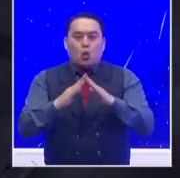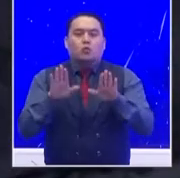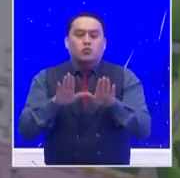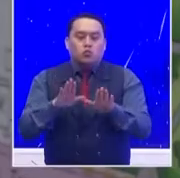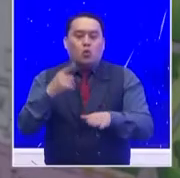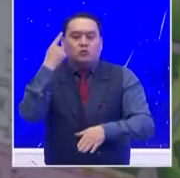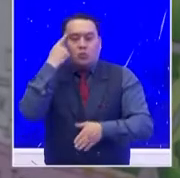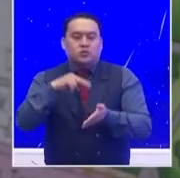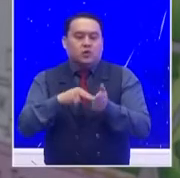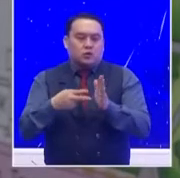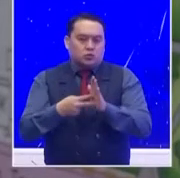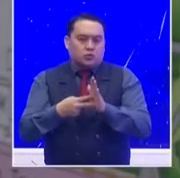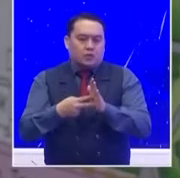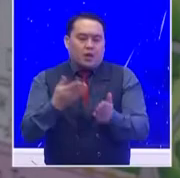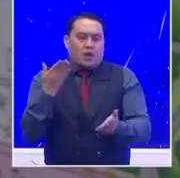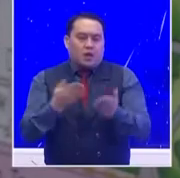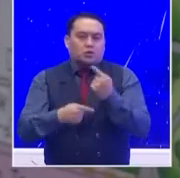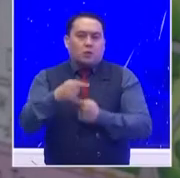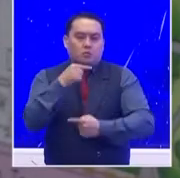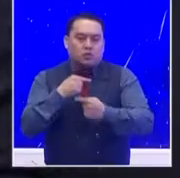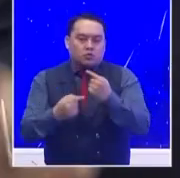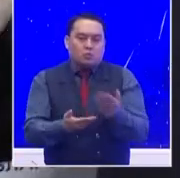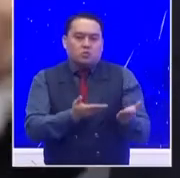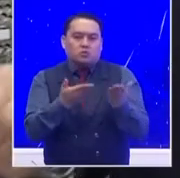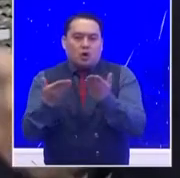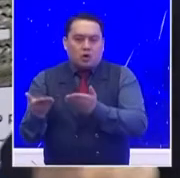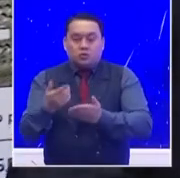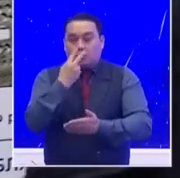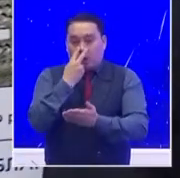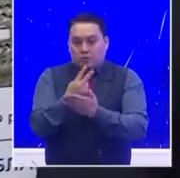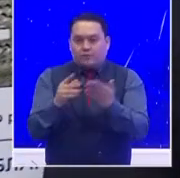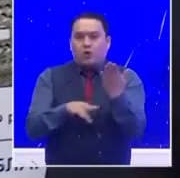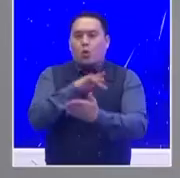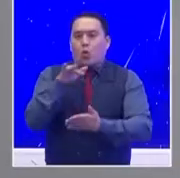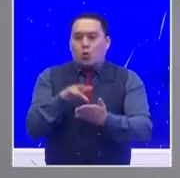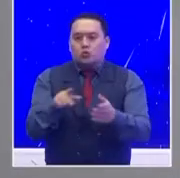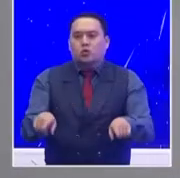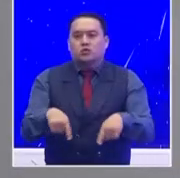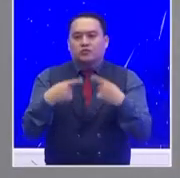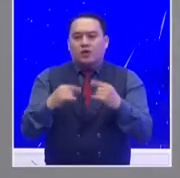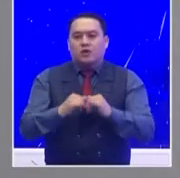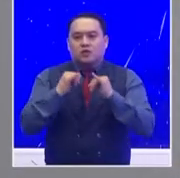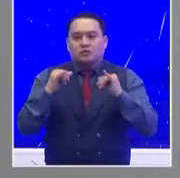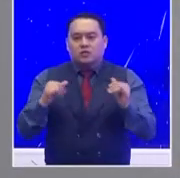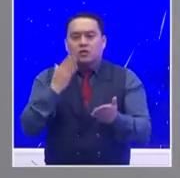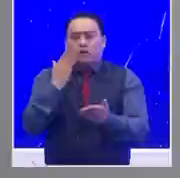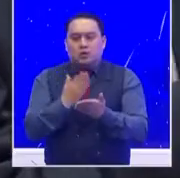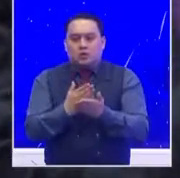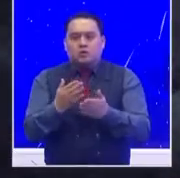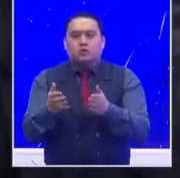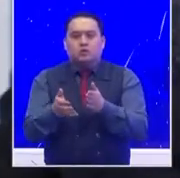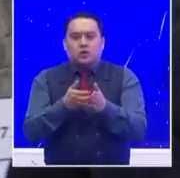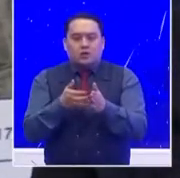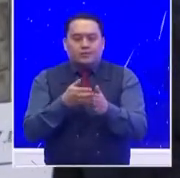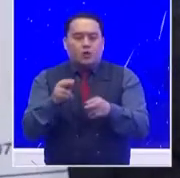ничего не ведь оси там сделать бизнесмена приглашать скажите смотри какой город вас много упущений много недоработок